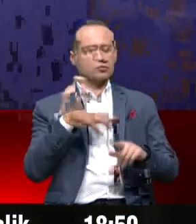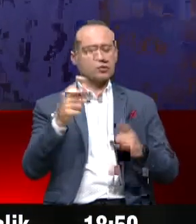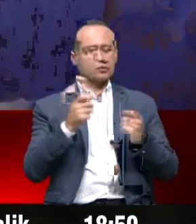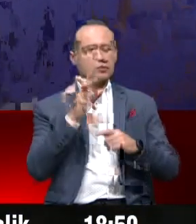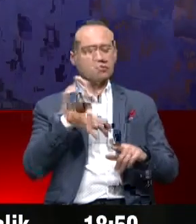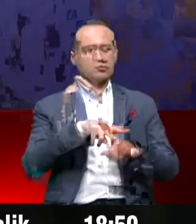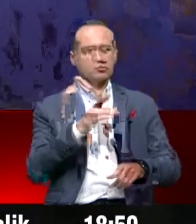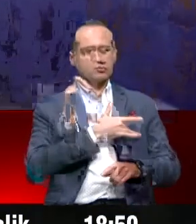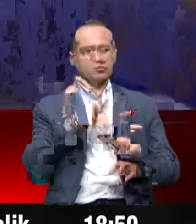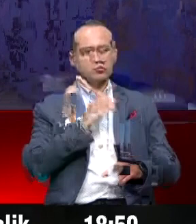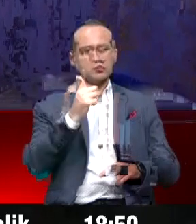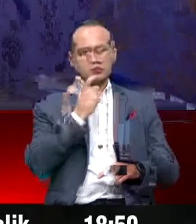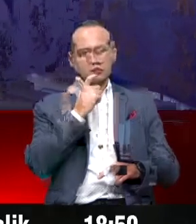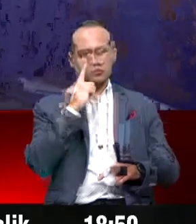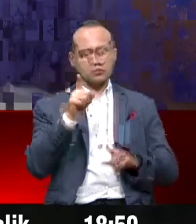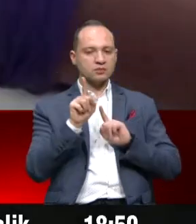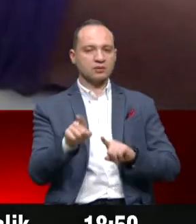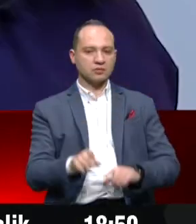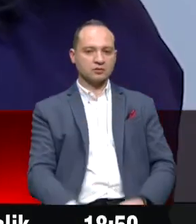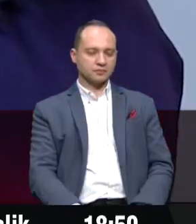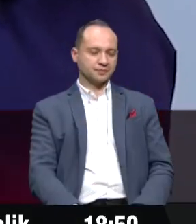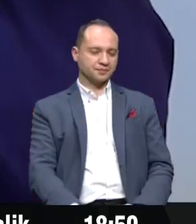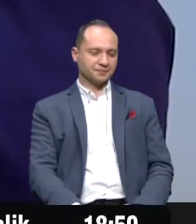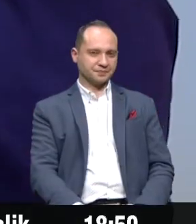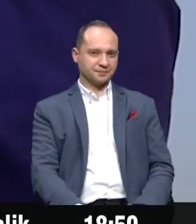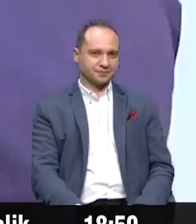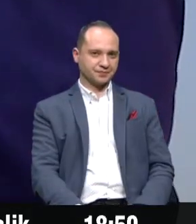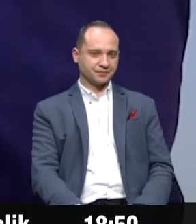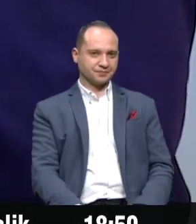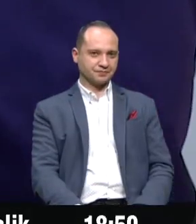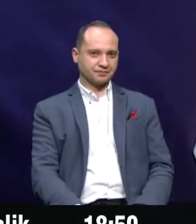çalışmasına katılan gönüllerse bir sene boyunca takip edilecek bir şey yok